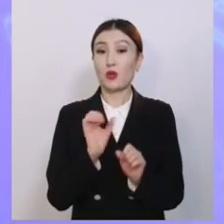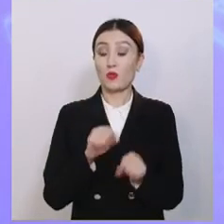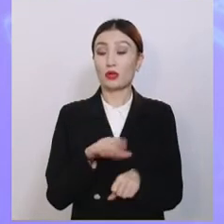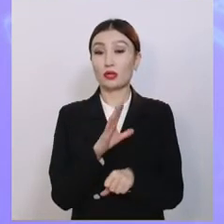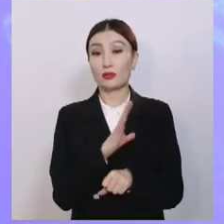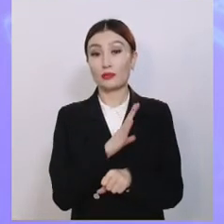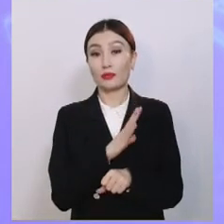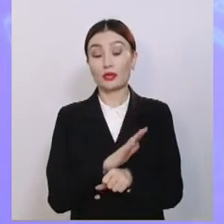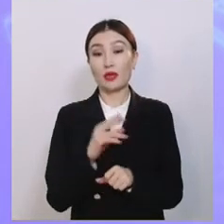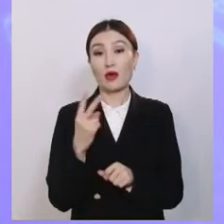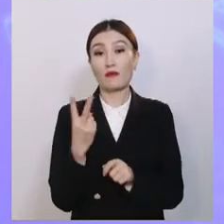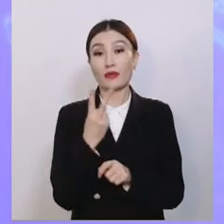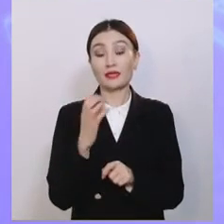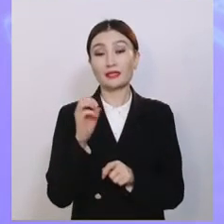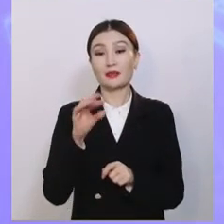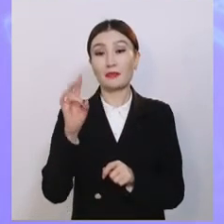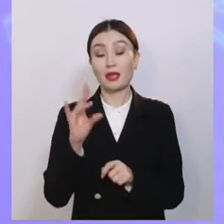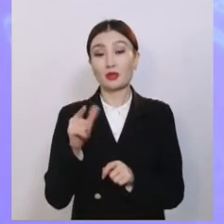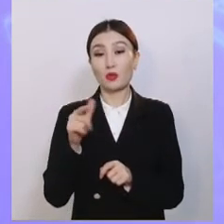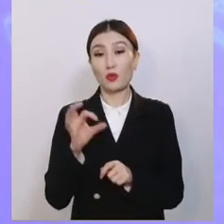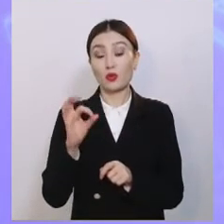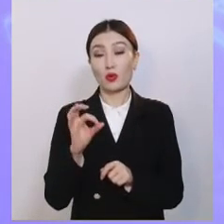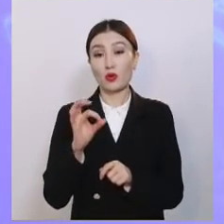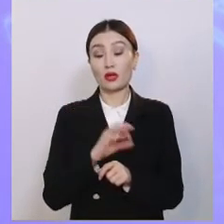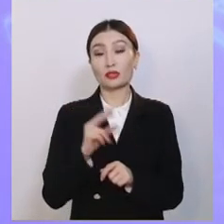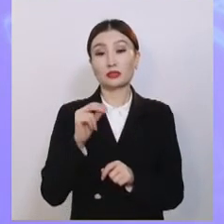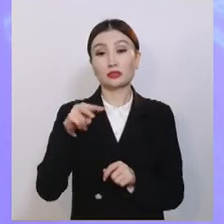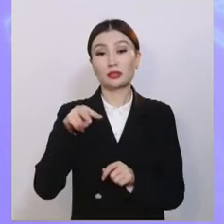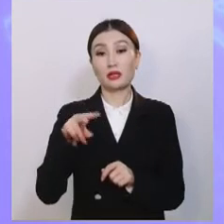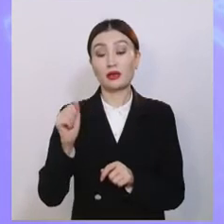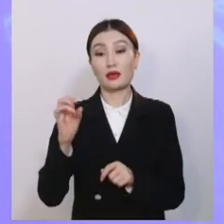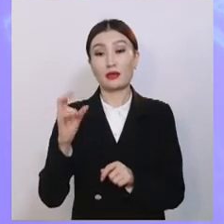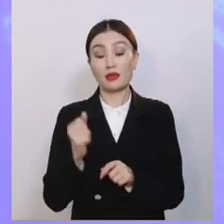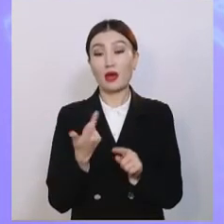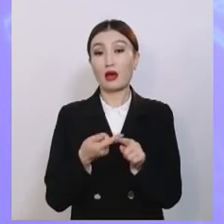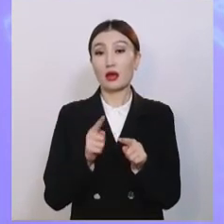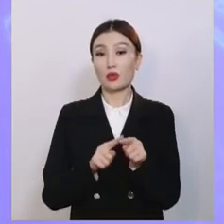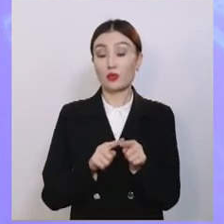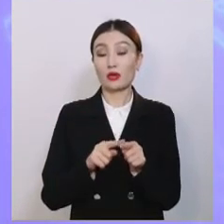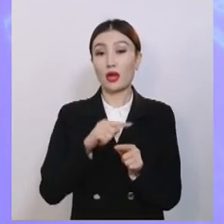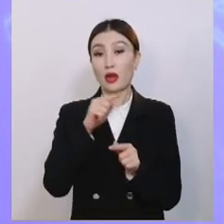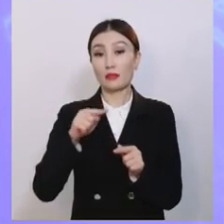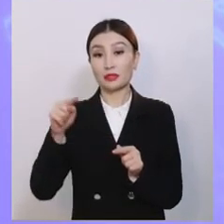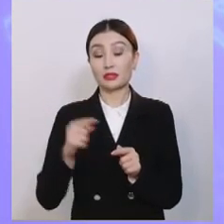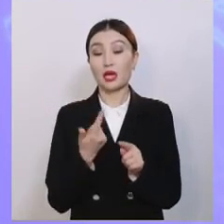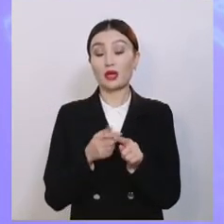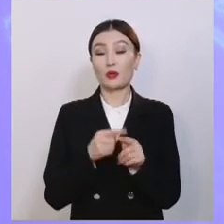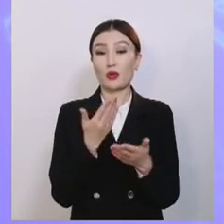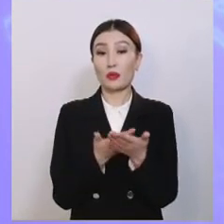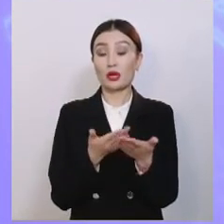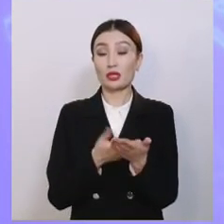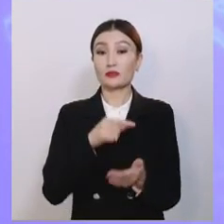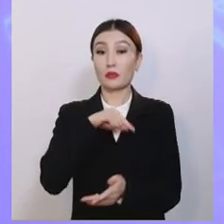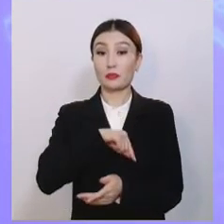в роли второстепенного члена определения, который обозначает признак